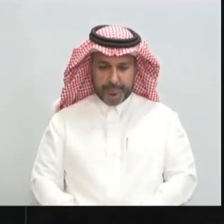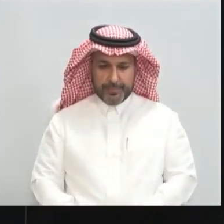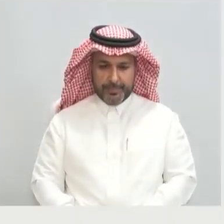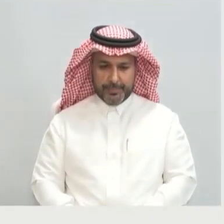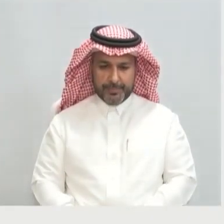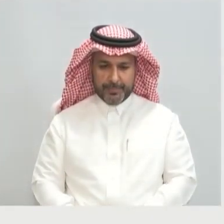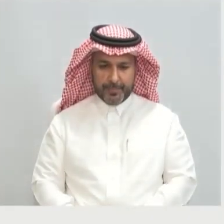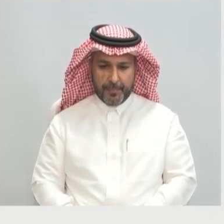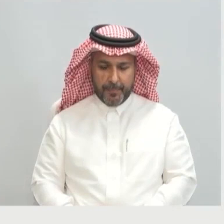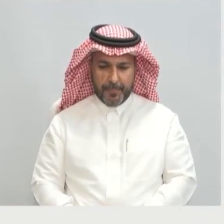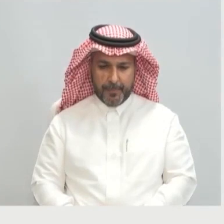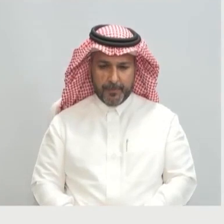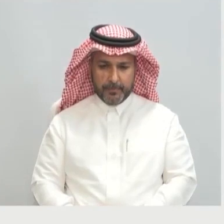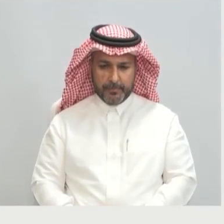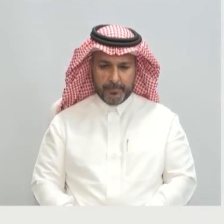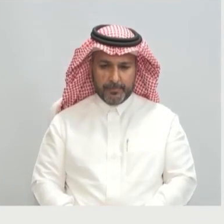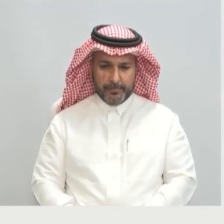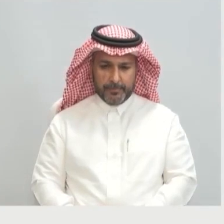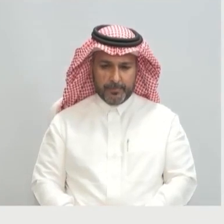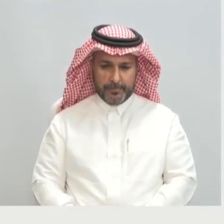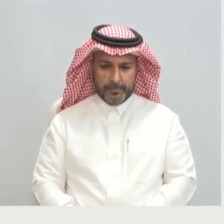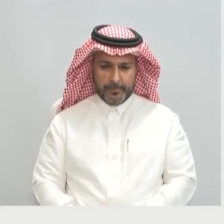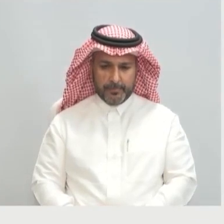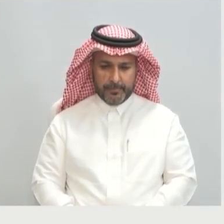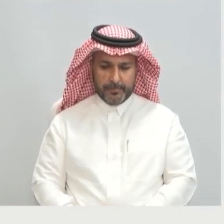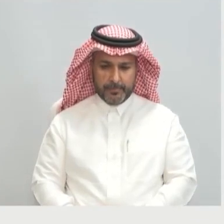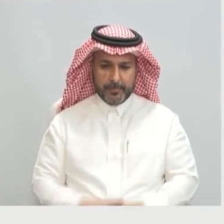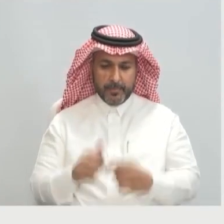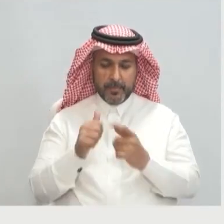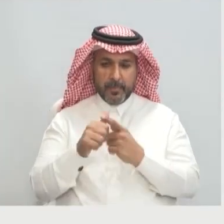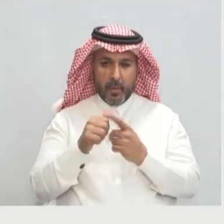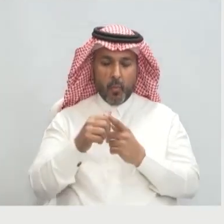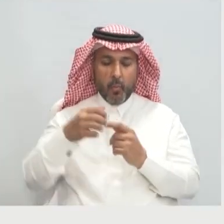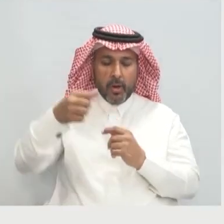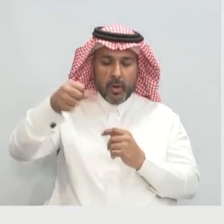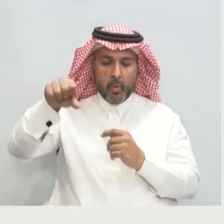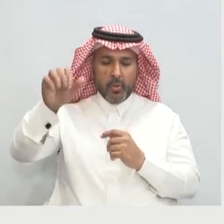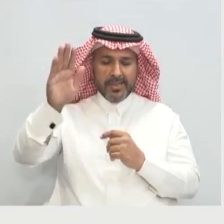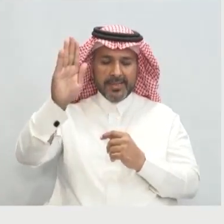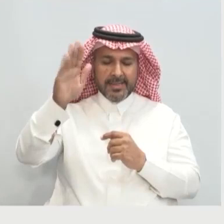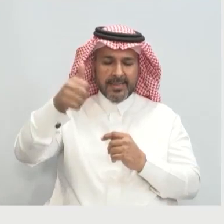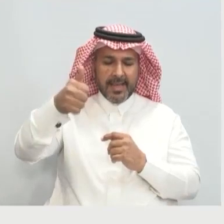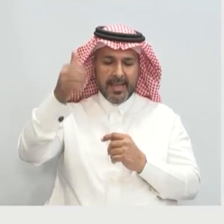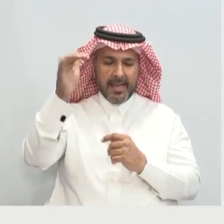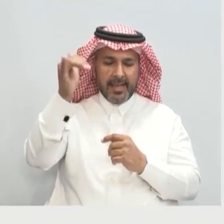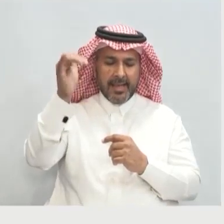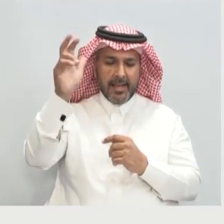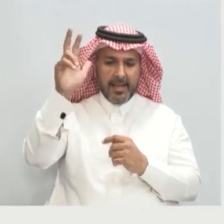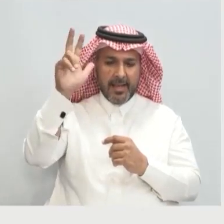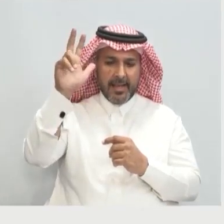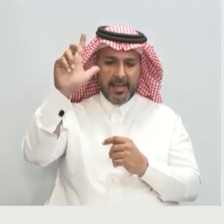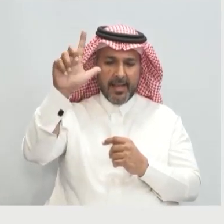راي وغيره نبدا في وسائل التواصل الاجتماعي او ما يسمى بالسوشيال